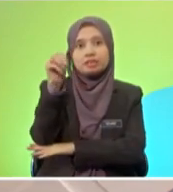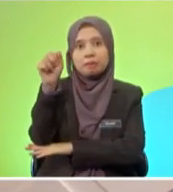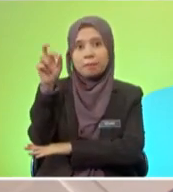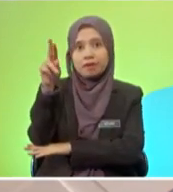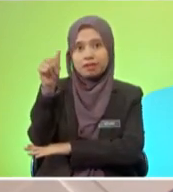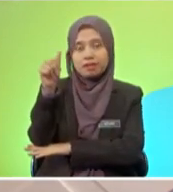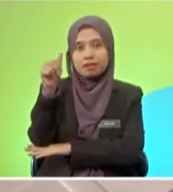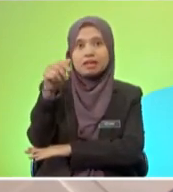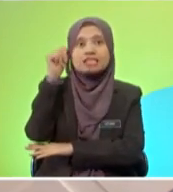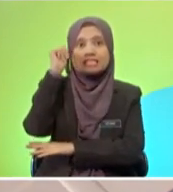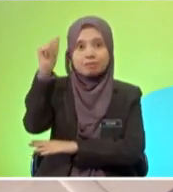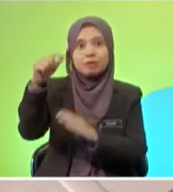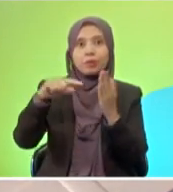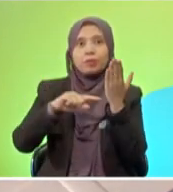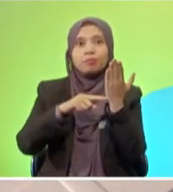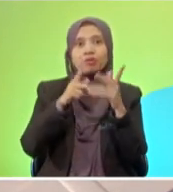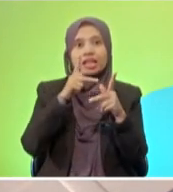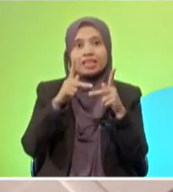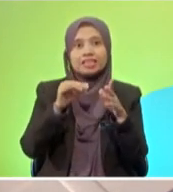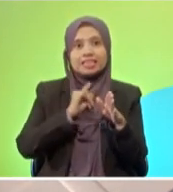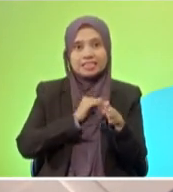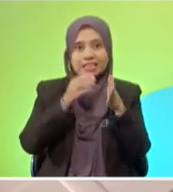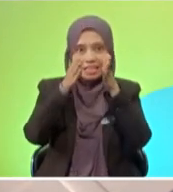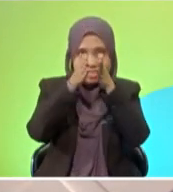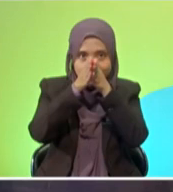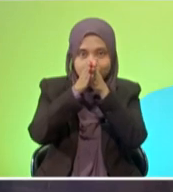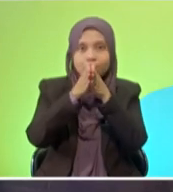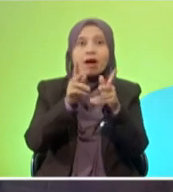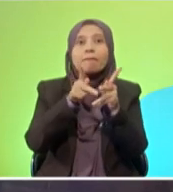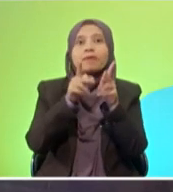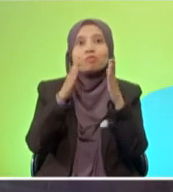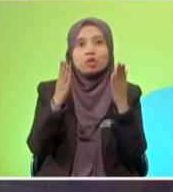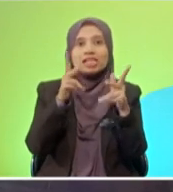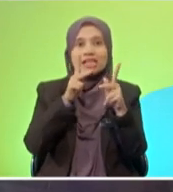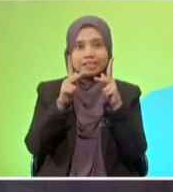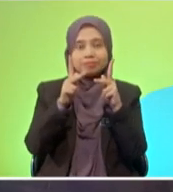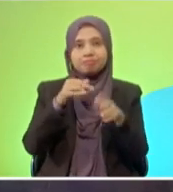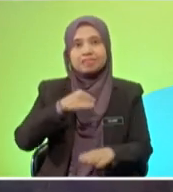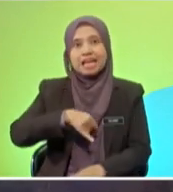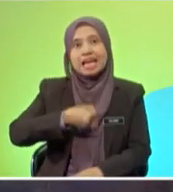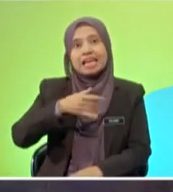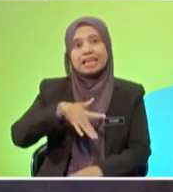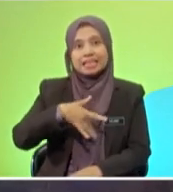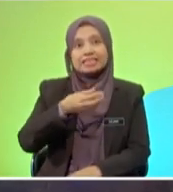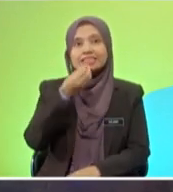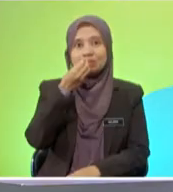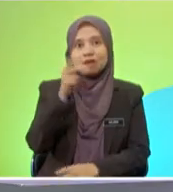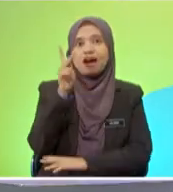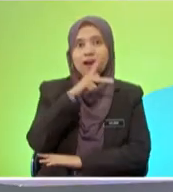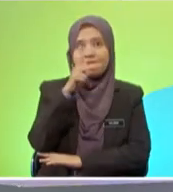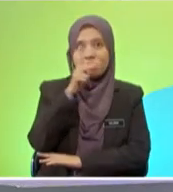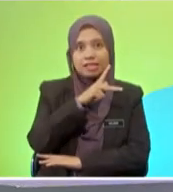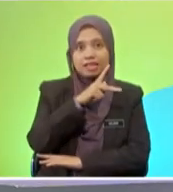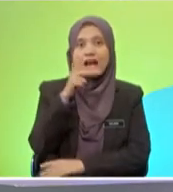mulainya kata saya sembah pembuka bicara ingin rasa memakan kari